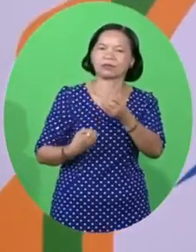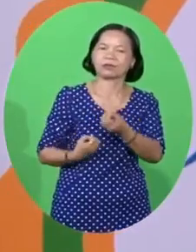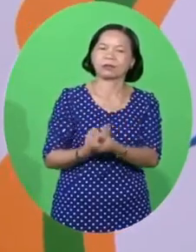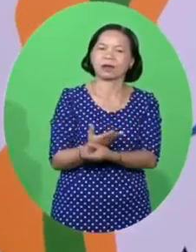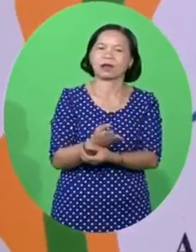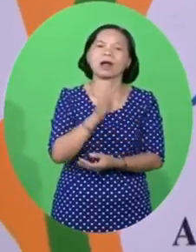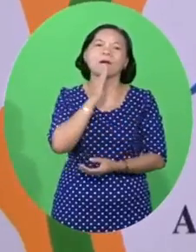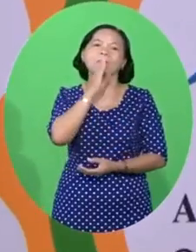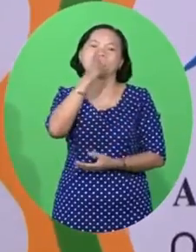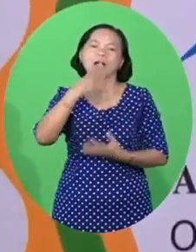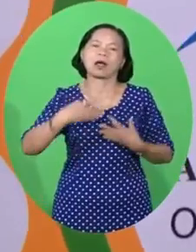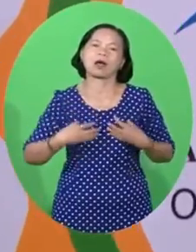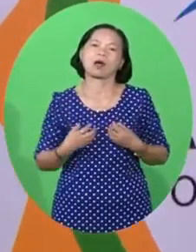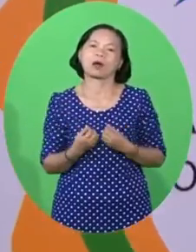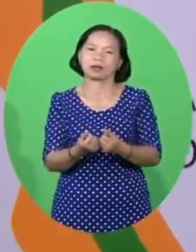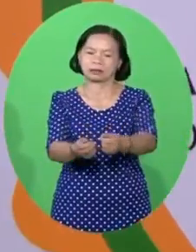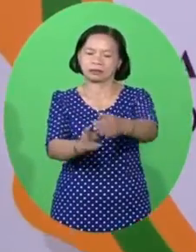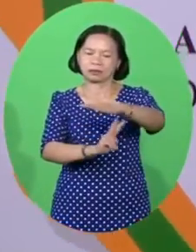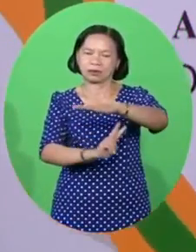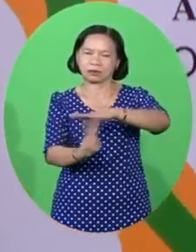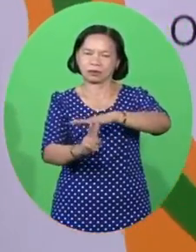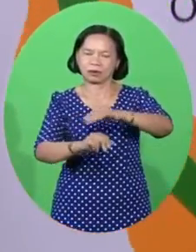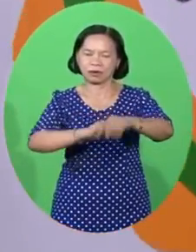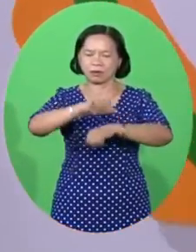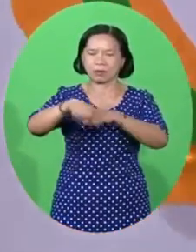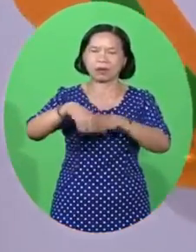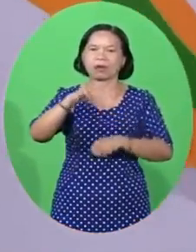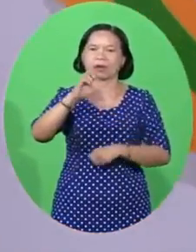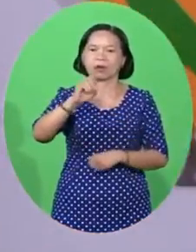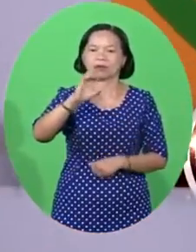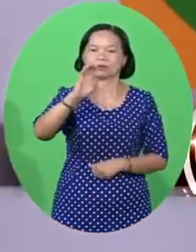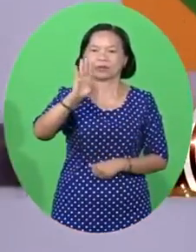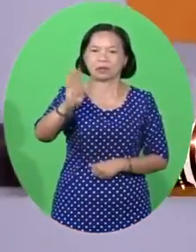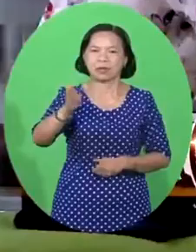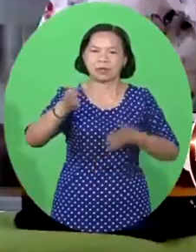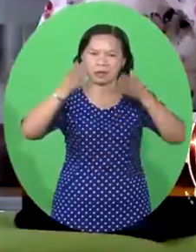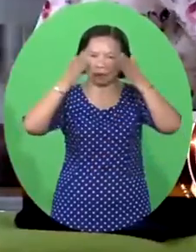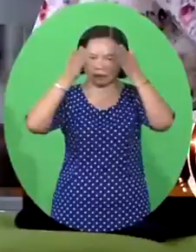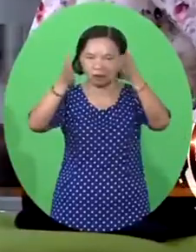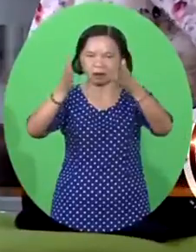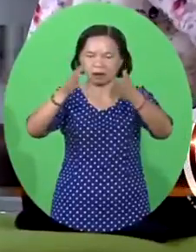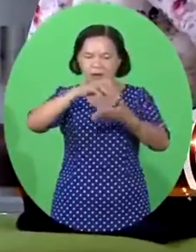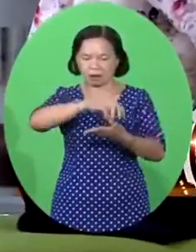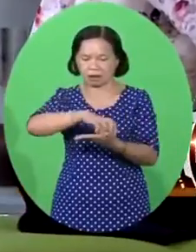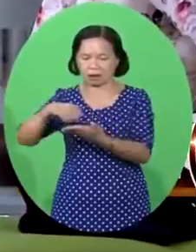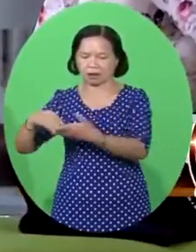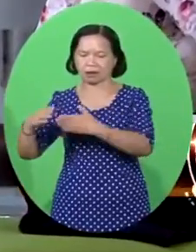cáo an toàn vốn cho thấy, hoạt động kinh doanh của OCB tập trung thuần túy vào lĩnh vực ngân hàng